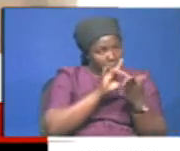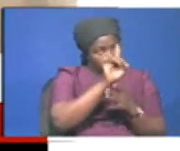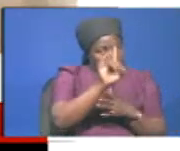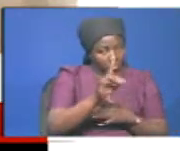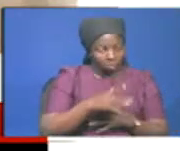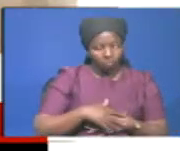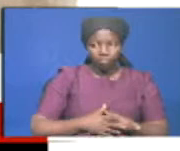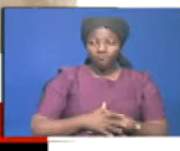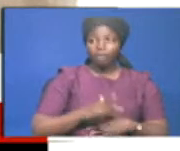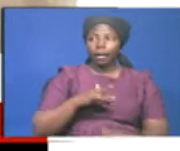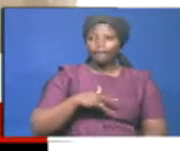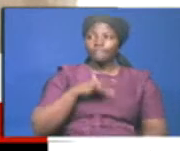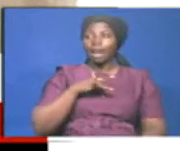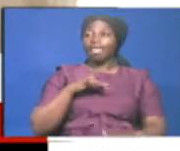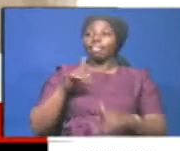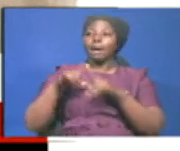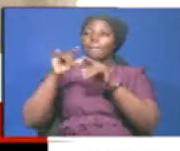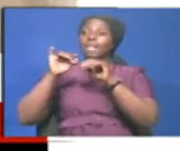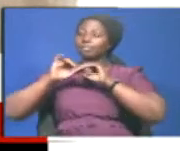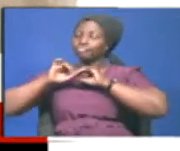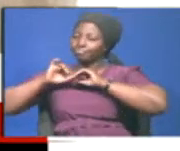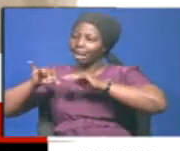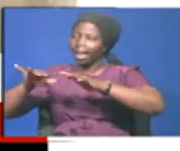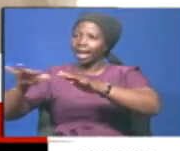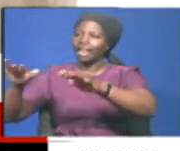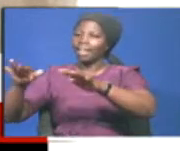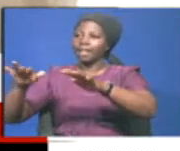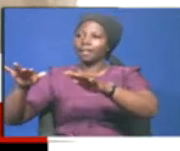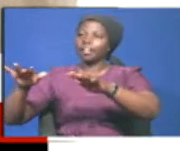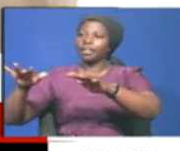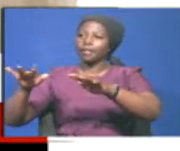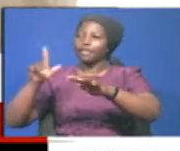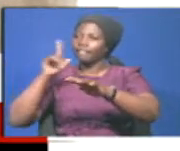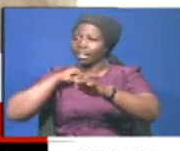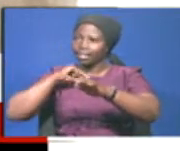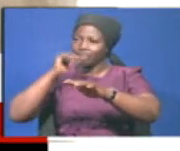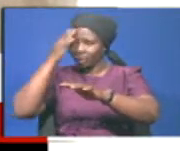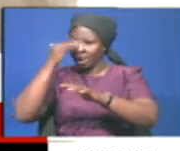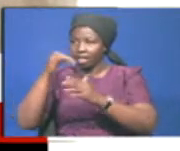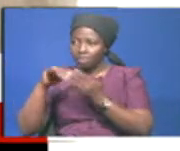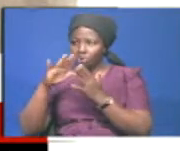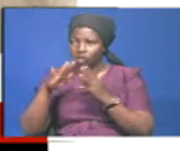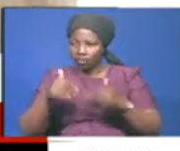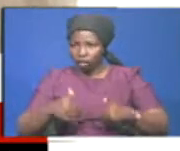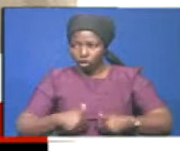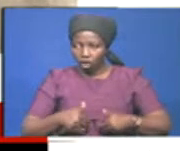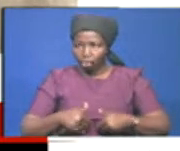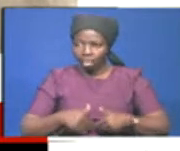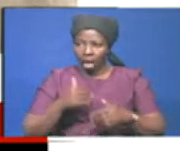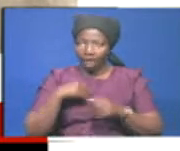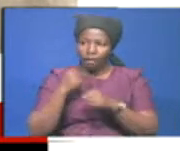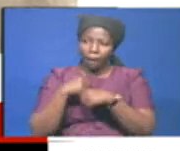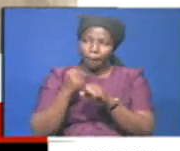Tunahisi kuwa ujumbe inaendelea kuwafikia kwa wingi, kwa sababu vijana wengi wametengeneza